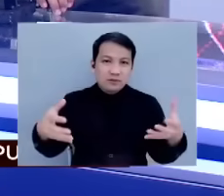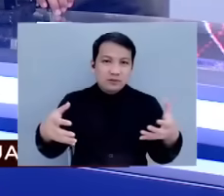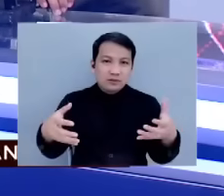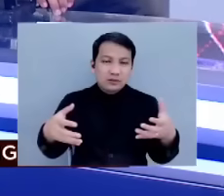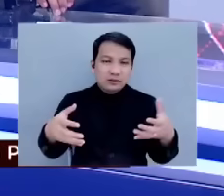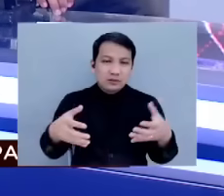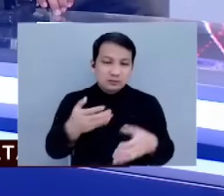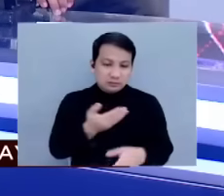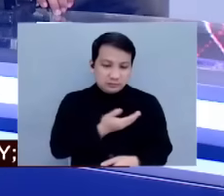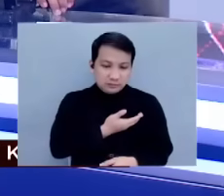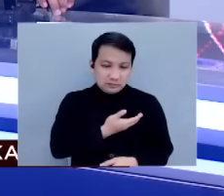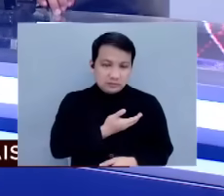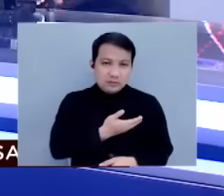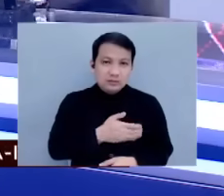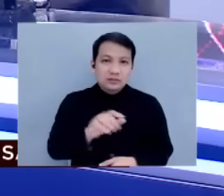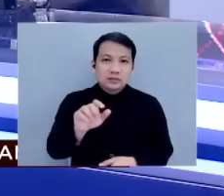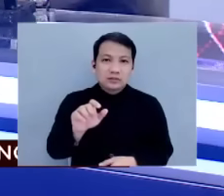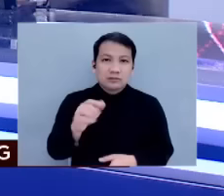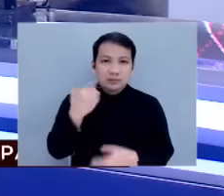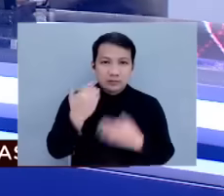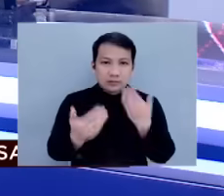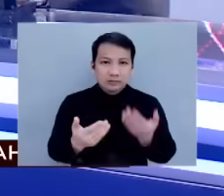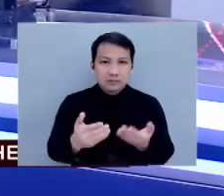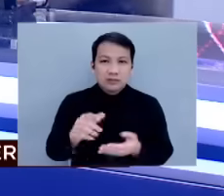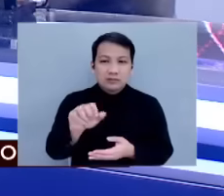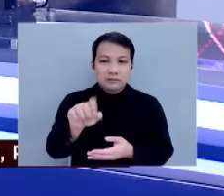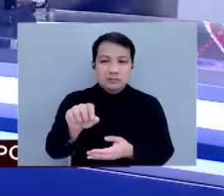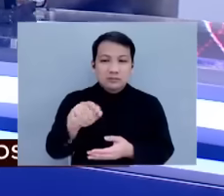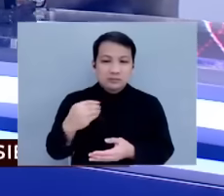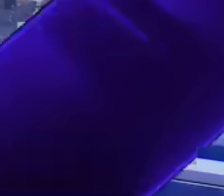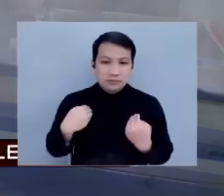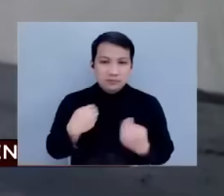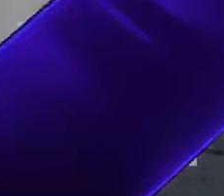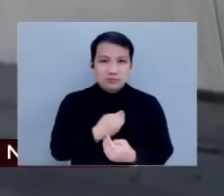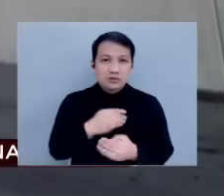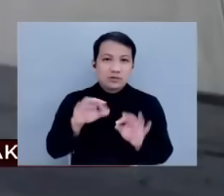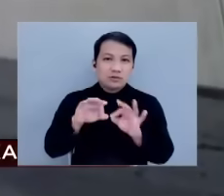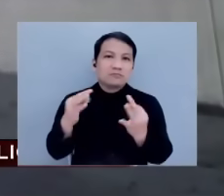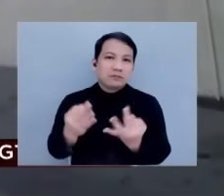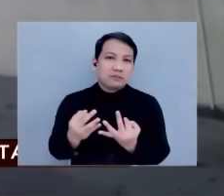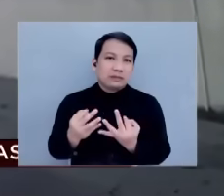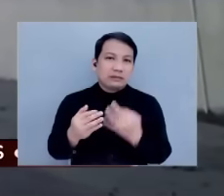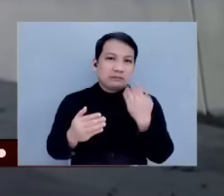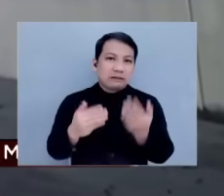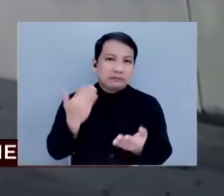ng isang buong pamilya. Nasa frontline balitang yan si Reniel Pawit.